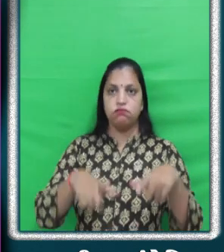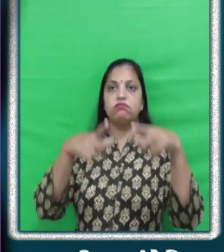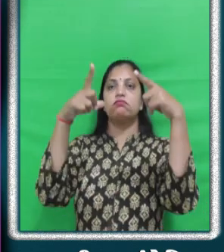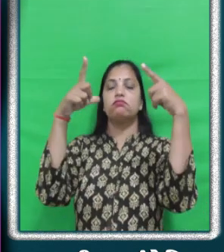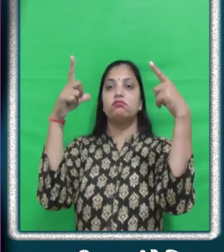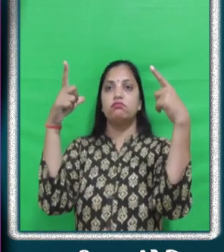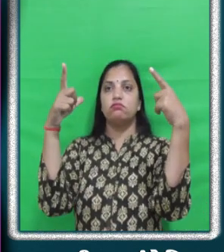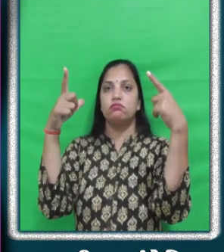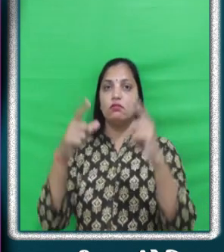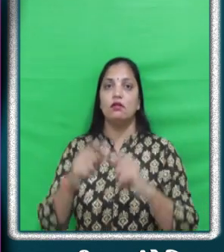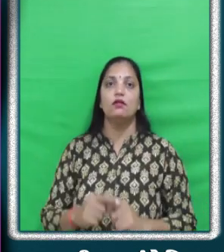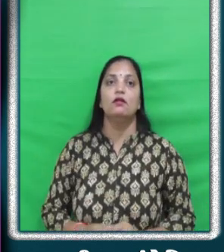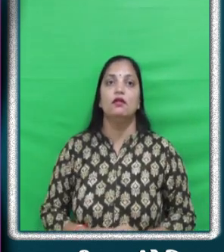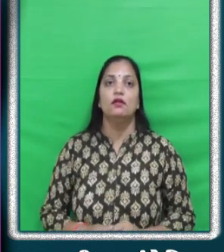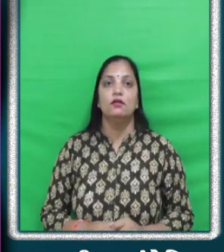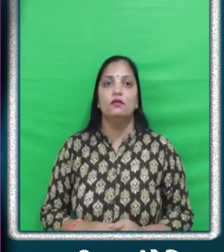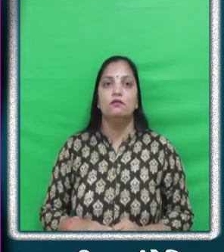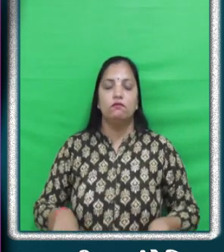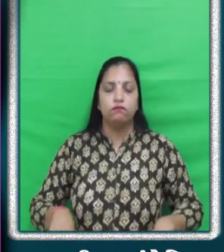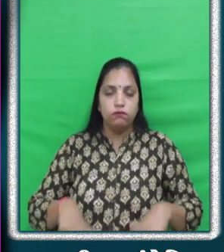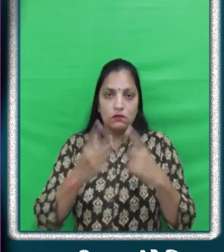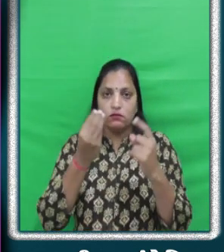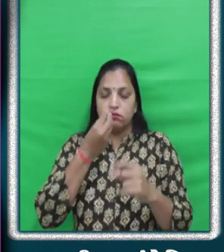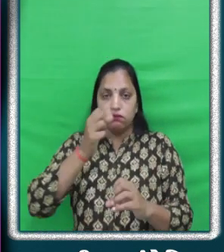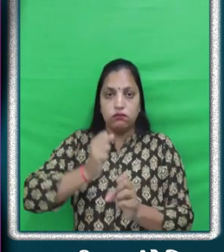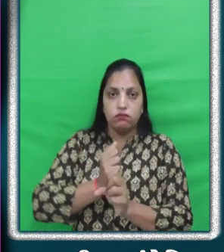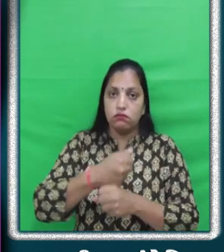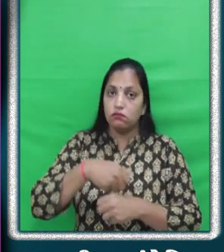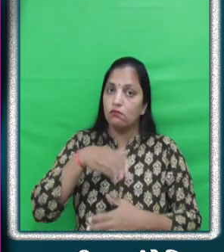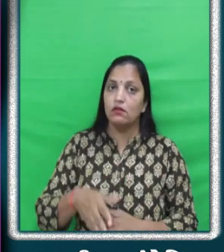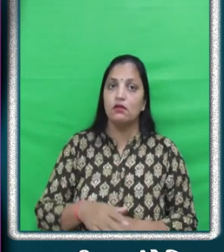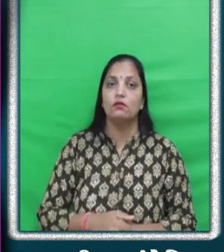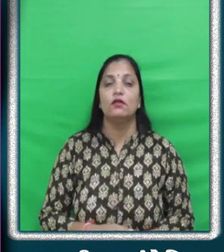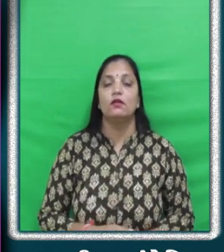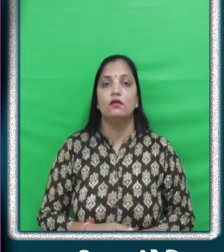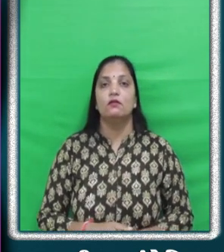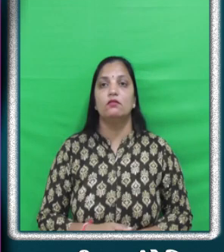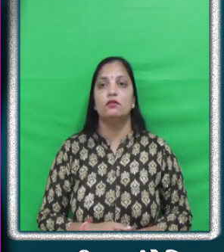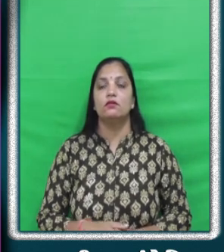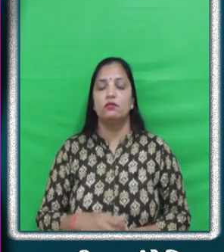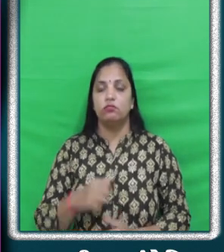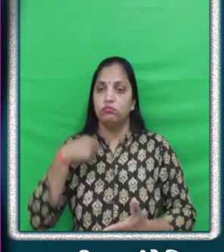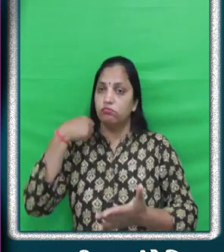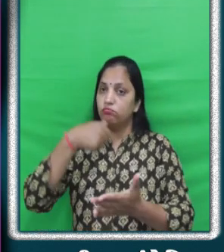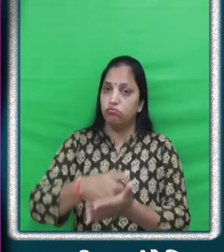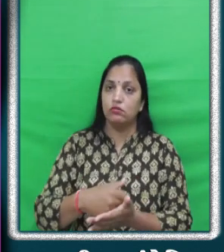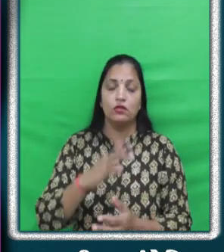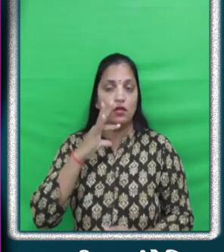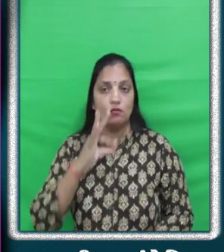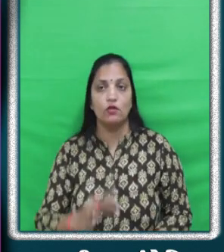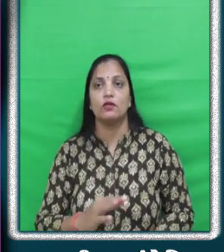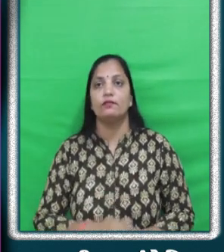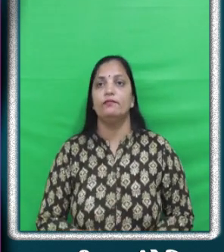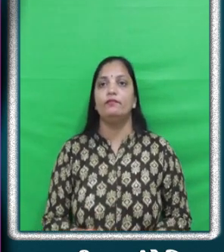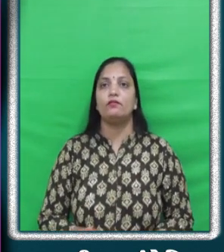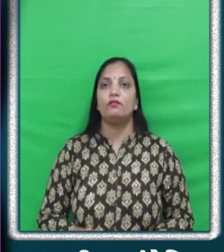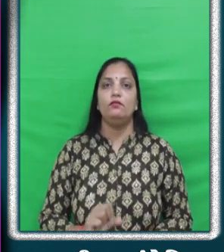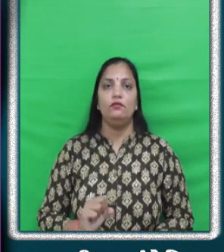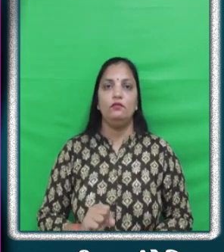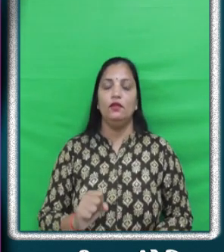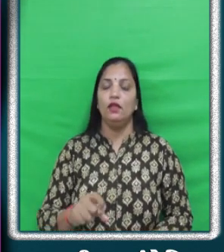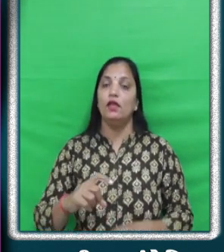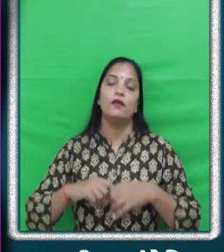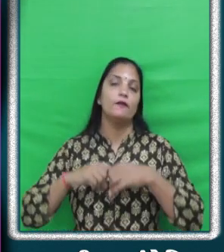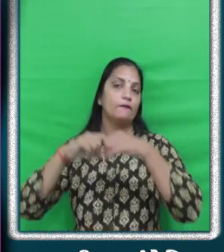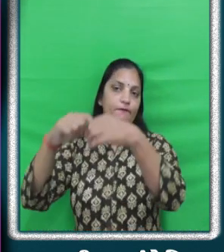કેવી રીતે થાય છે. વનસ્પતિ ખોરાક બન્યા બાદ વનસ્પતિમાં દરેક અંગ સુધી પહોંચવું જરૂરી છે. તો વિદ્યાર્થી મિત્રો